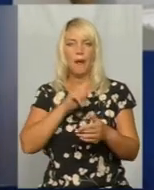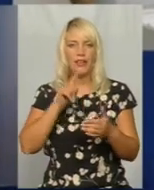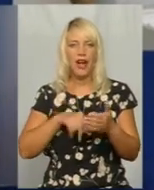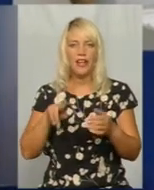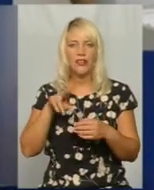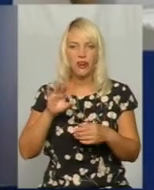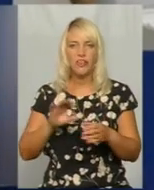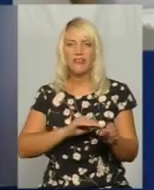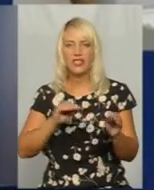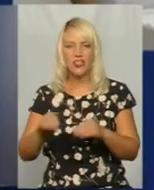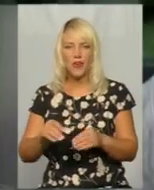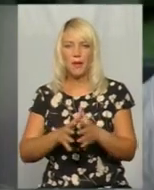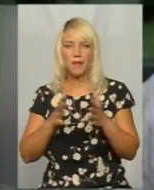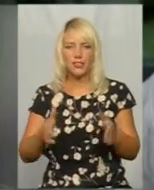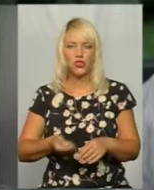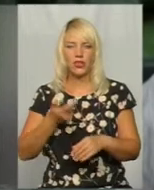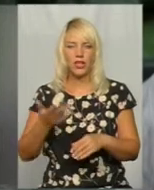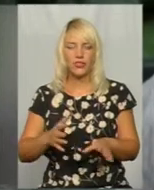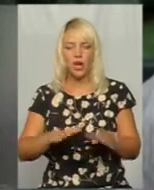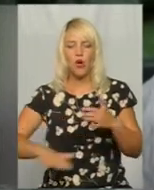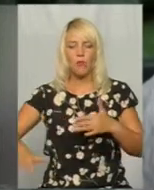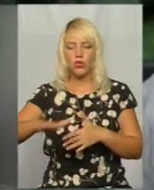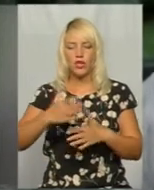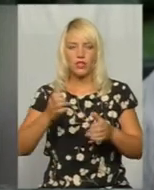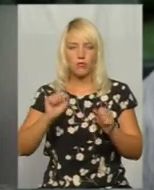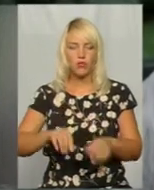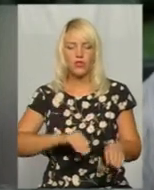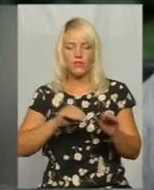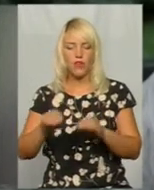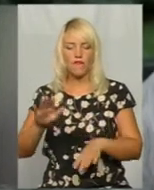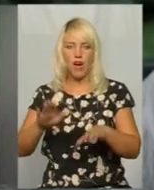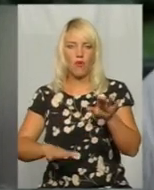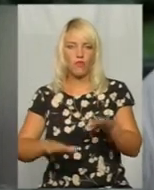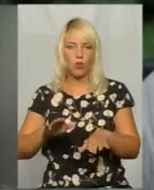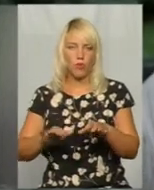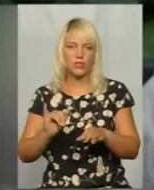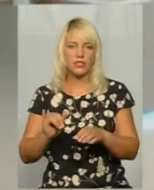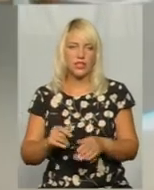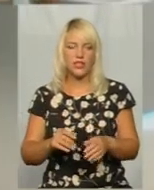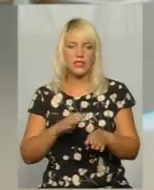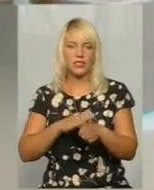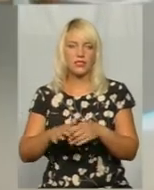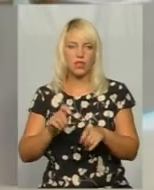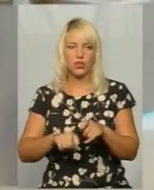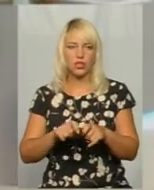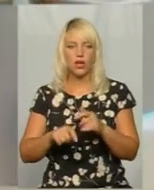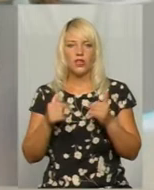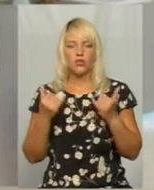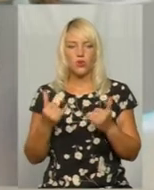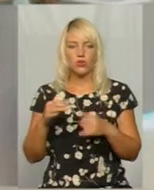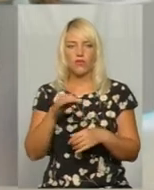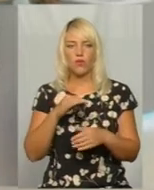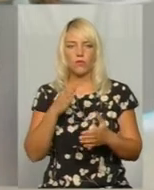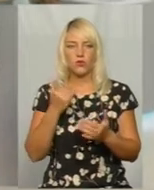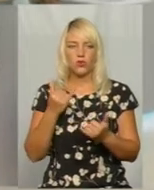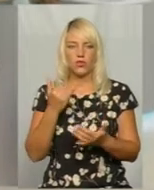більшої кількості площадок, на яких можна встановити вагові комплекси і, відповідно, здійснювати контроль. Сьогодні в області в нас